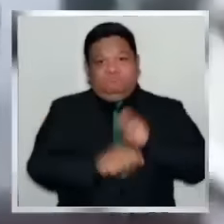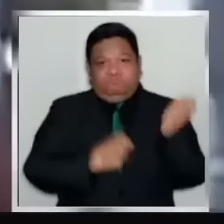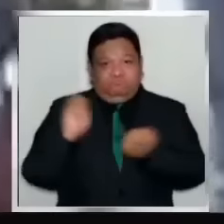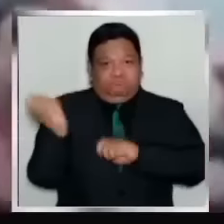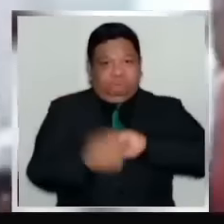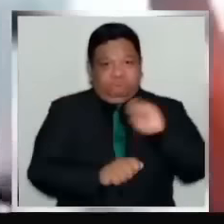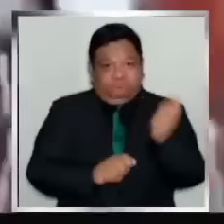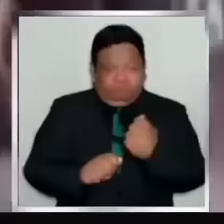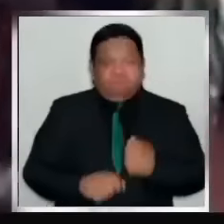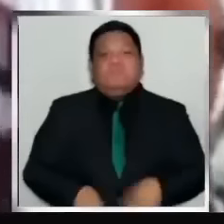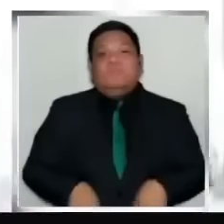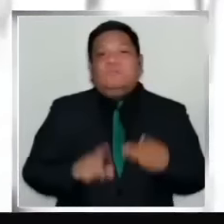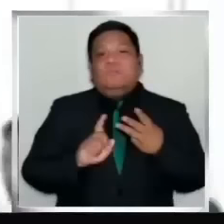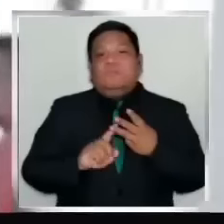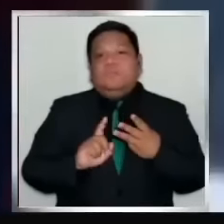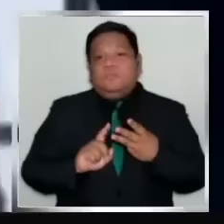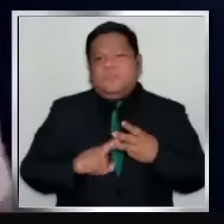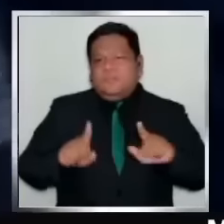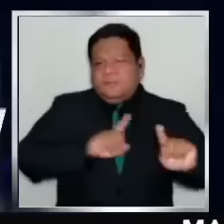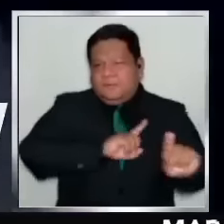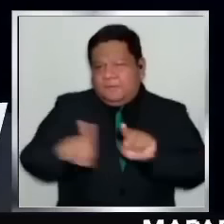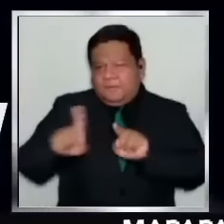at kabi-kabi lang stunt training.